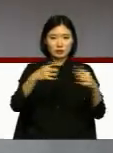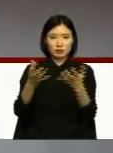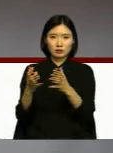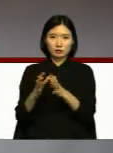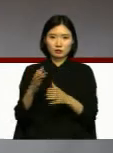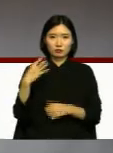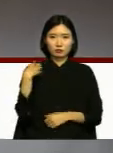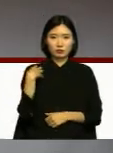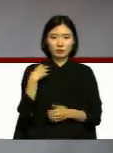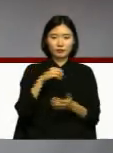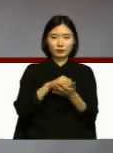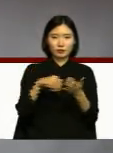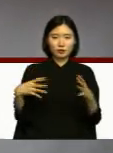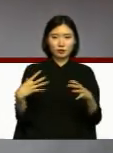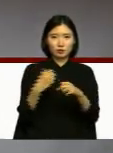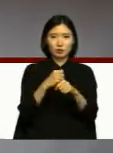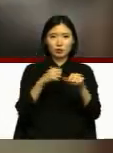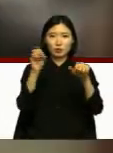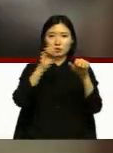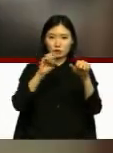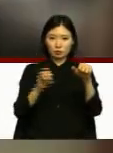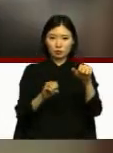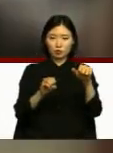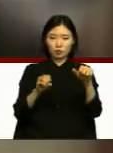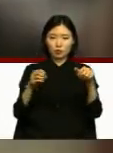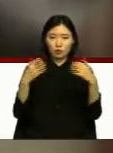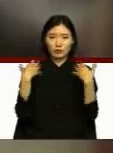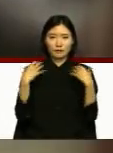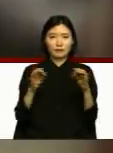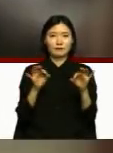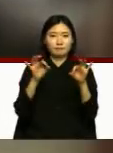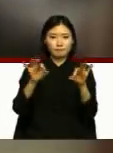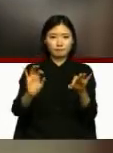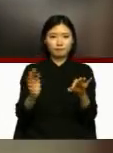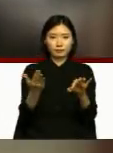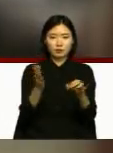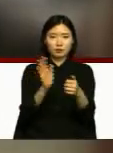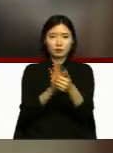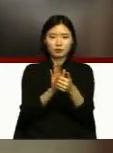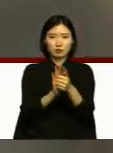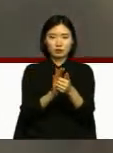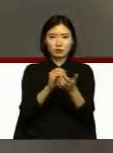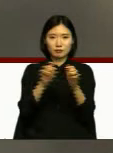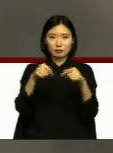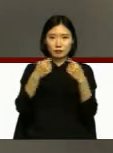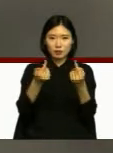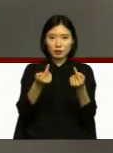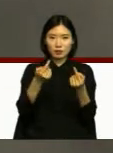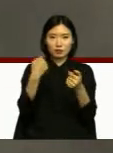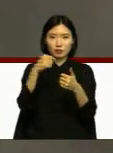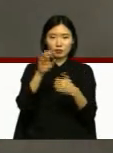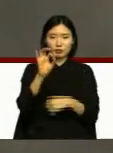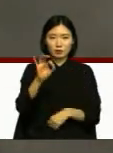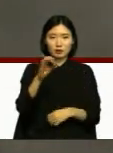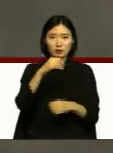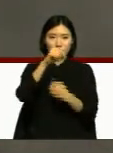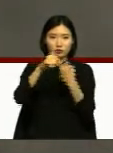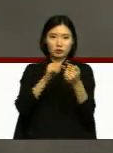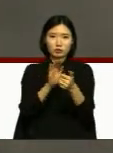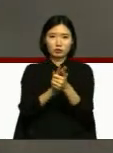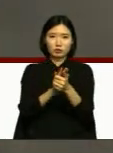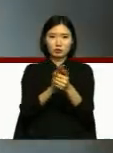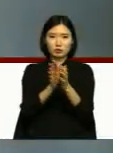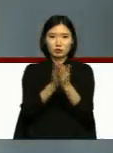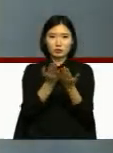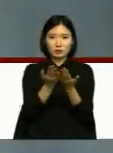부담금을 제외한 총 소요 에게 50% 씩 부담 하기로 했습니다 지원 항목은 입학금과 수업료 학교 운영 지원